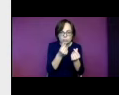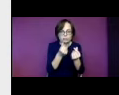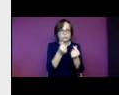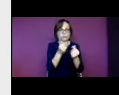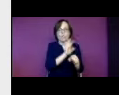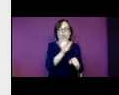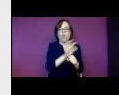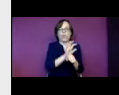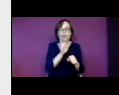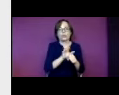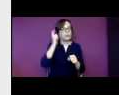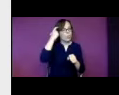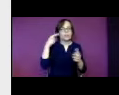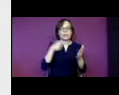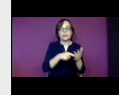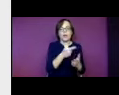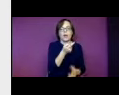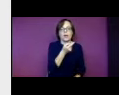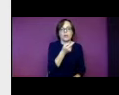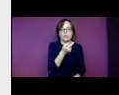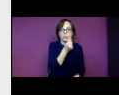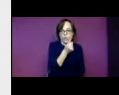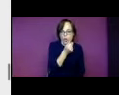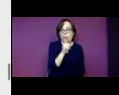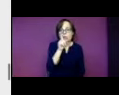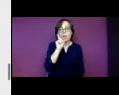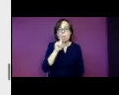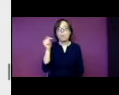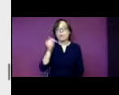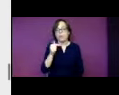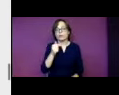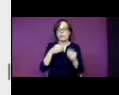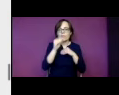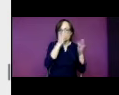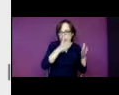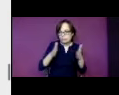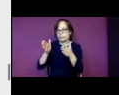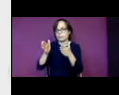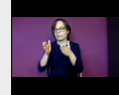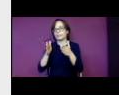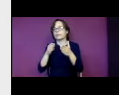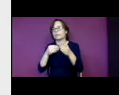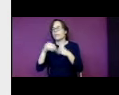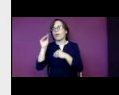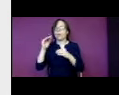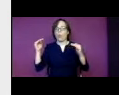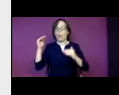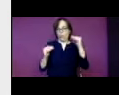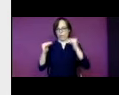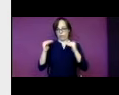zrównoważonym. Natomiast powiększające się miasta no, mogą wymusić w zasadzie